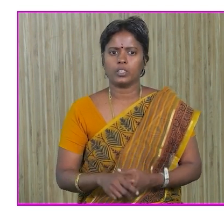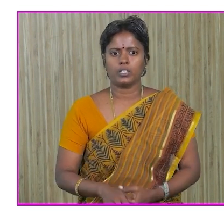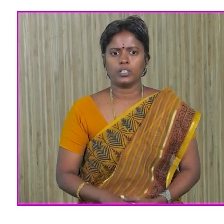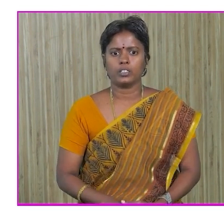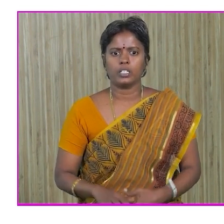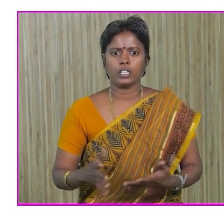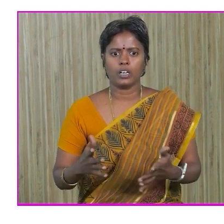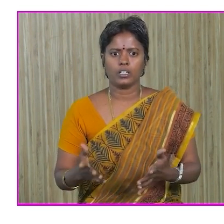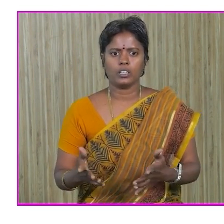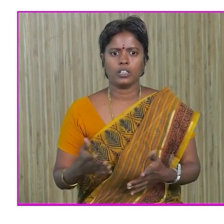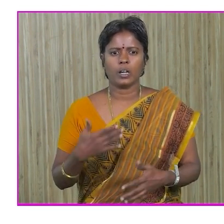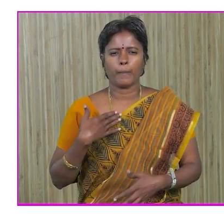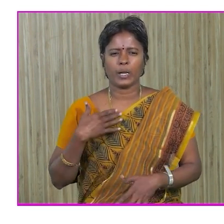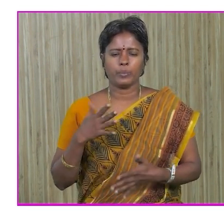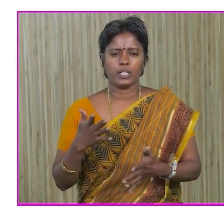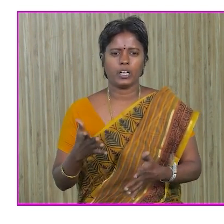இலார், பண்பிலார்.